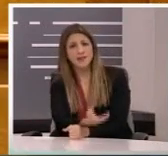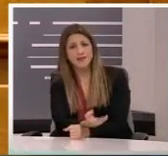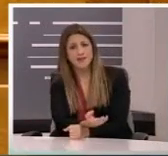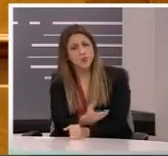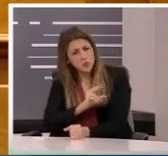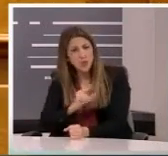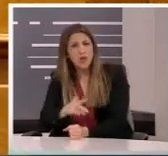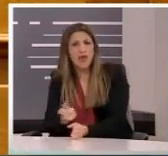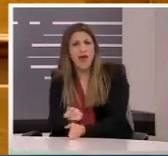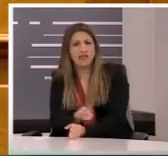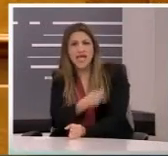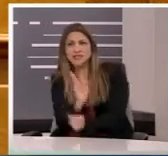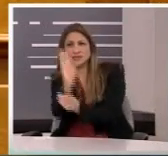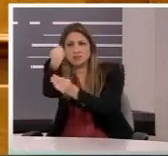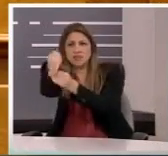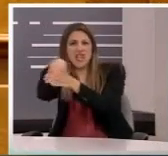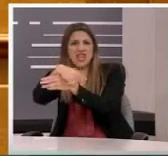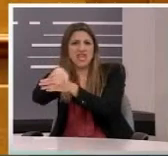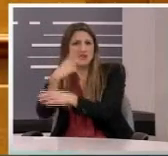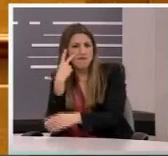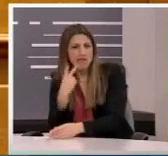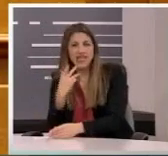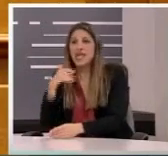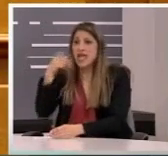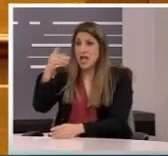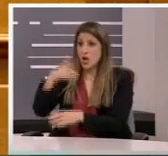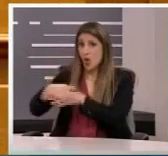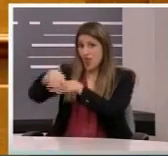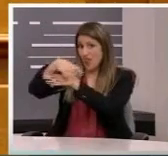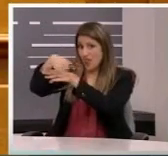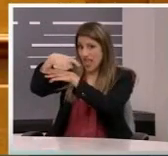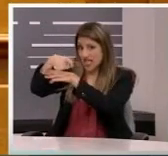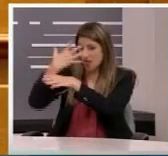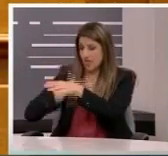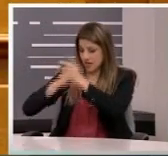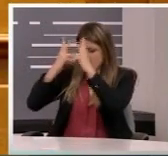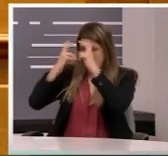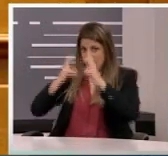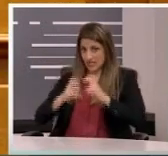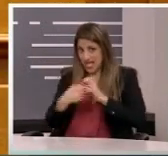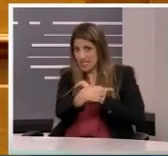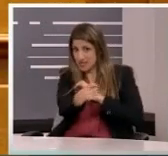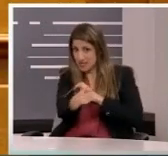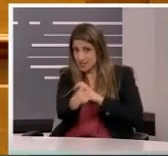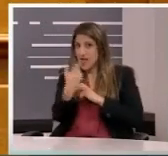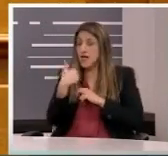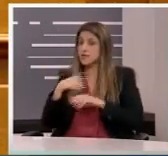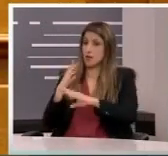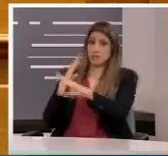ξαφνικά, όταν η ελληνική δικαιοσύνη μπαίνει στη διαδικασία να ελέγξει εσάς, χάνετε απολύτως την εμπιστοσύνη σας?